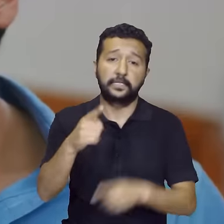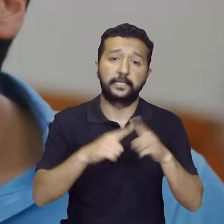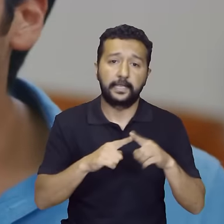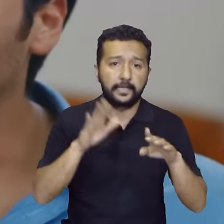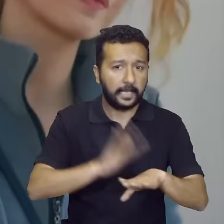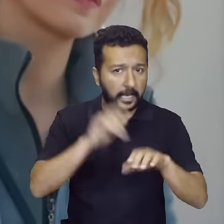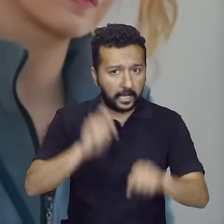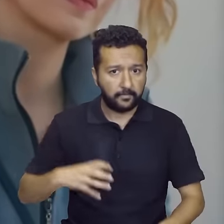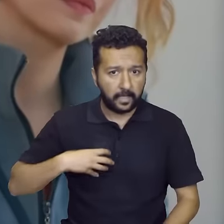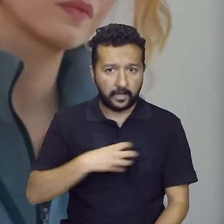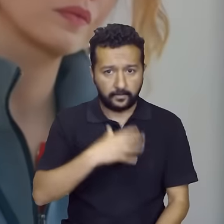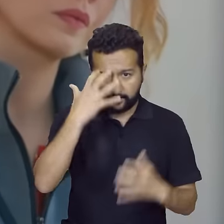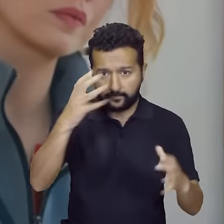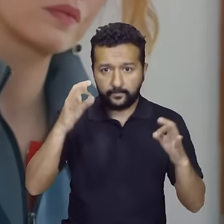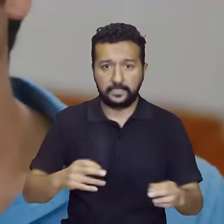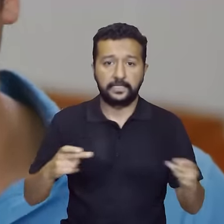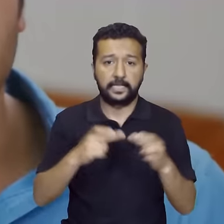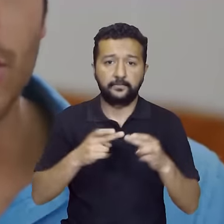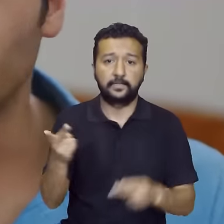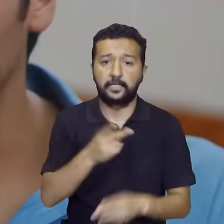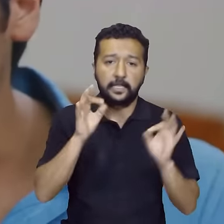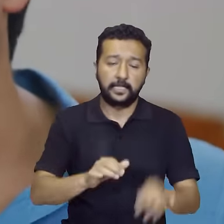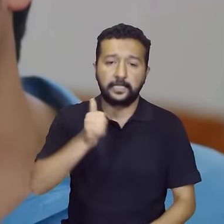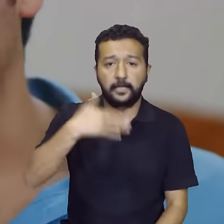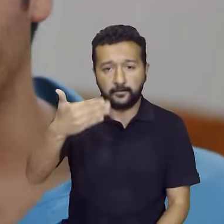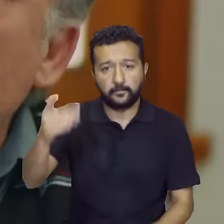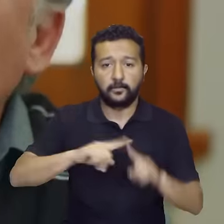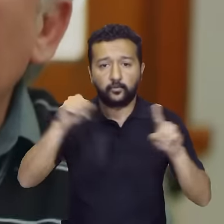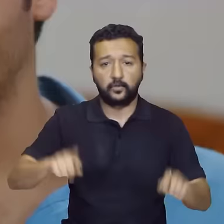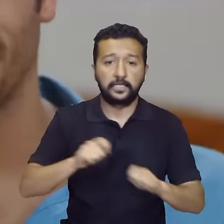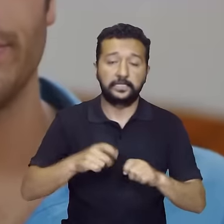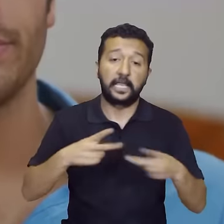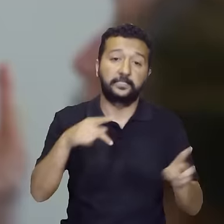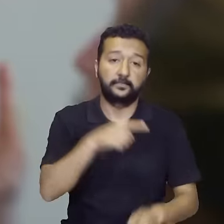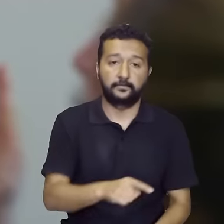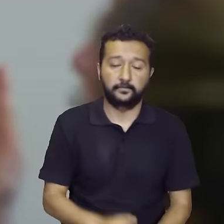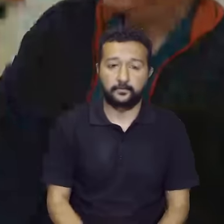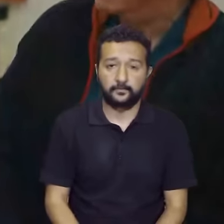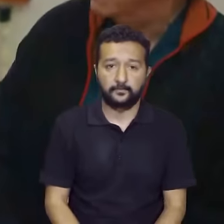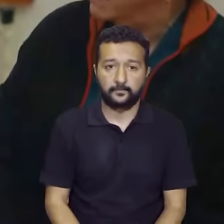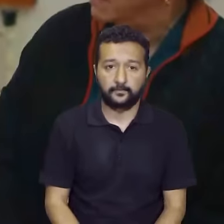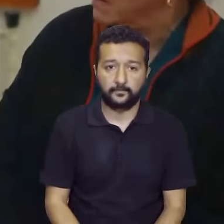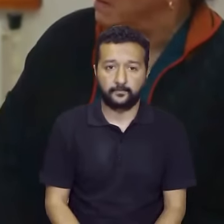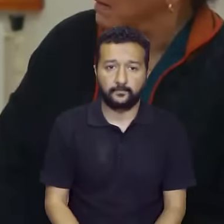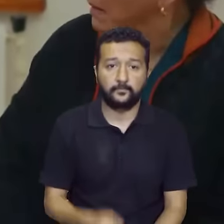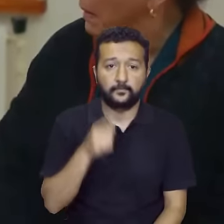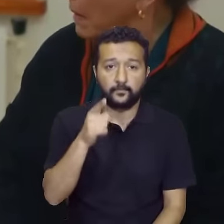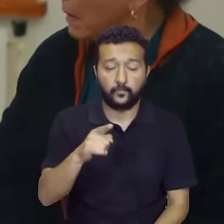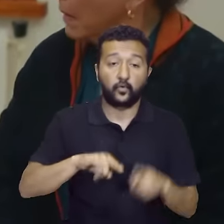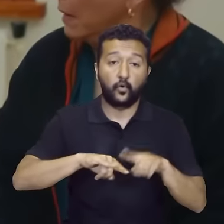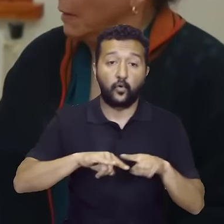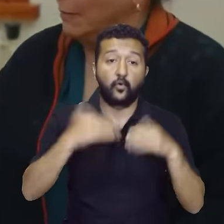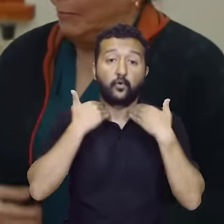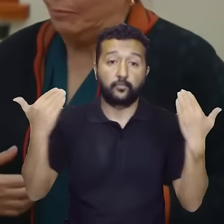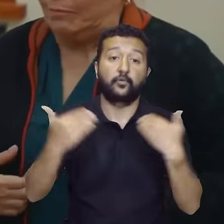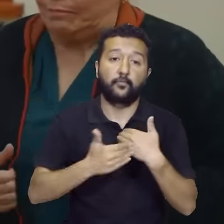Tarık. Ne yapayım anne, daral geldi artık kavganızdan. Diyelim ki yarın öbür gün açtık muayenehaneyi. Hop. Parmak kaldırdı. Hukuk bürosu